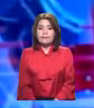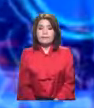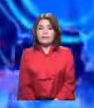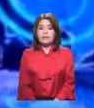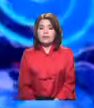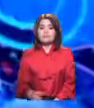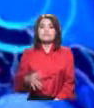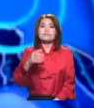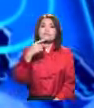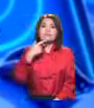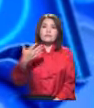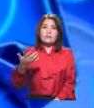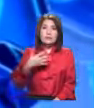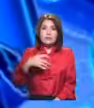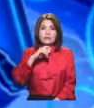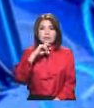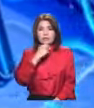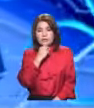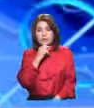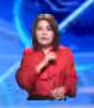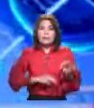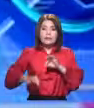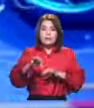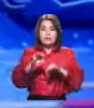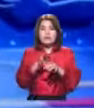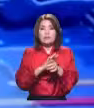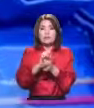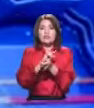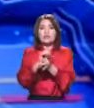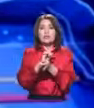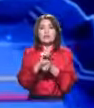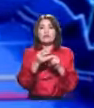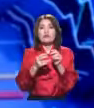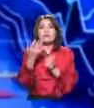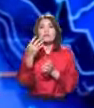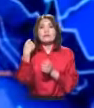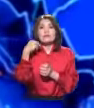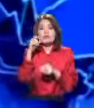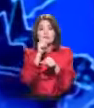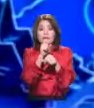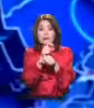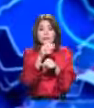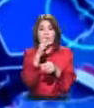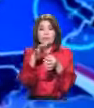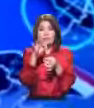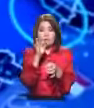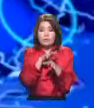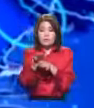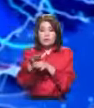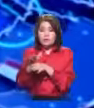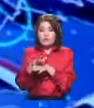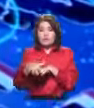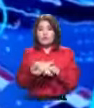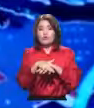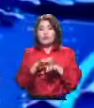Жолдау Қазақстанның экономикалық моделін өзгертеді. Мәжіліс депутаттары осылай дейді. Егер президент айтқан тапсырмалар дер кезінде орындалса, еліміз